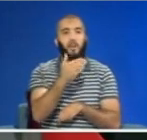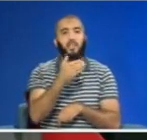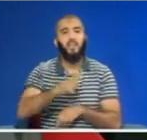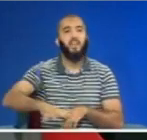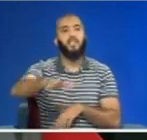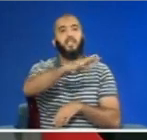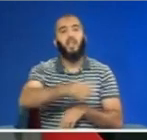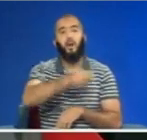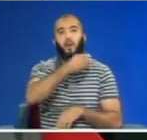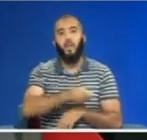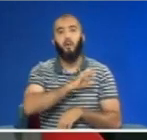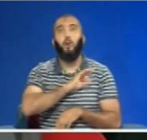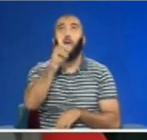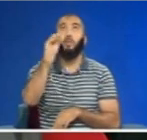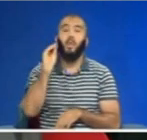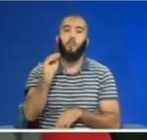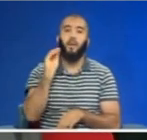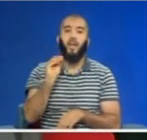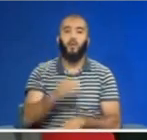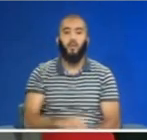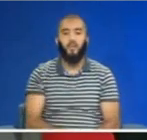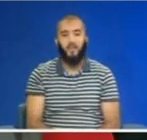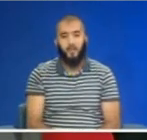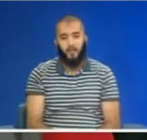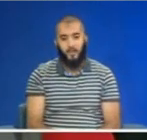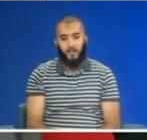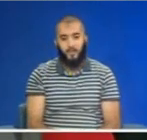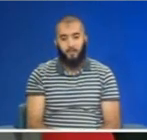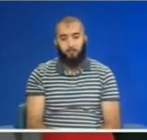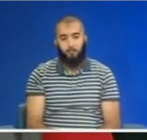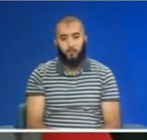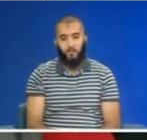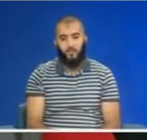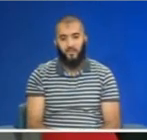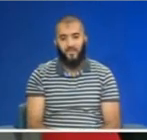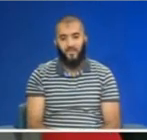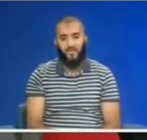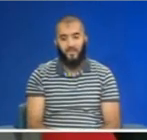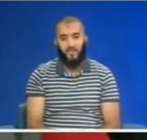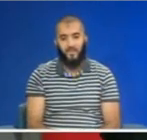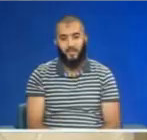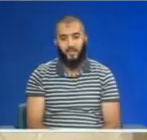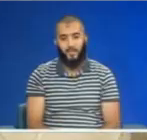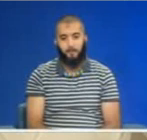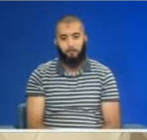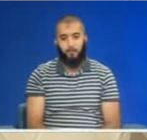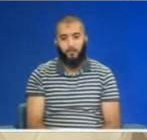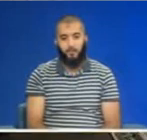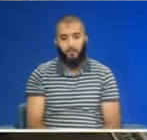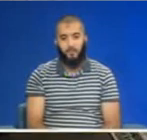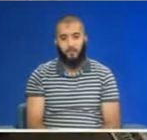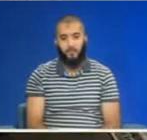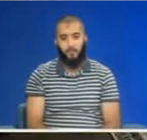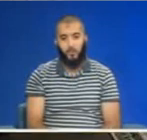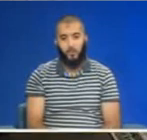الله وعنايته وحفظه، والسلام عليكم ورحمة الله وبركاته. أكثر من الصيام. نعم طبعا. شكرا.